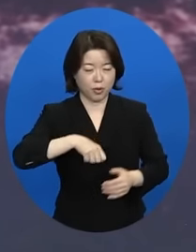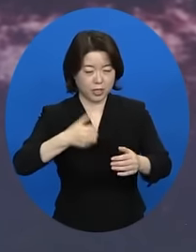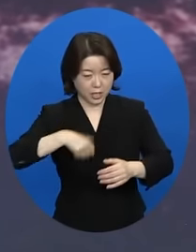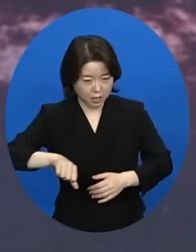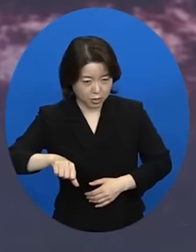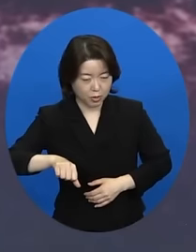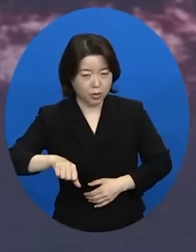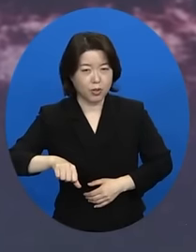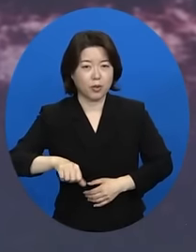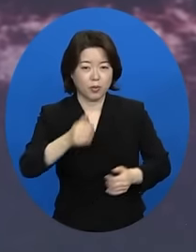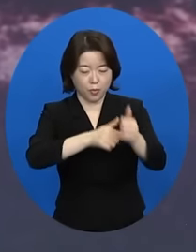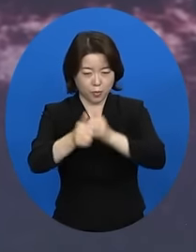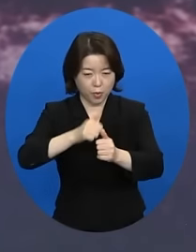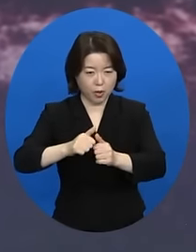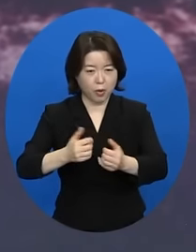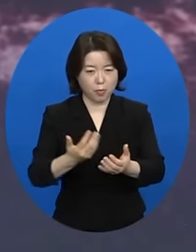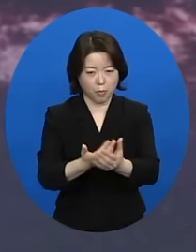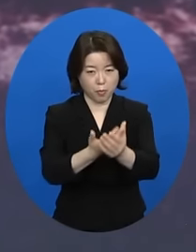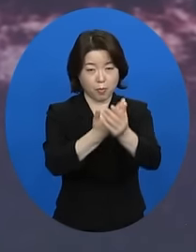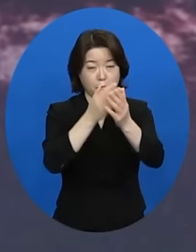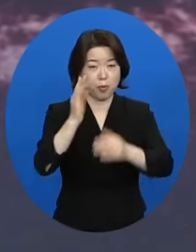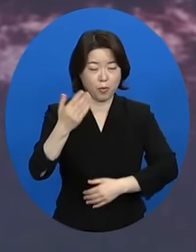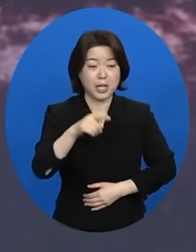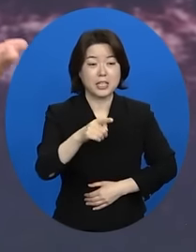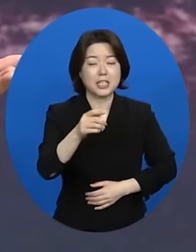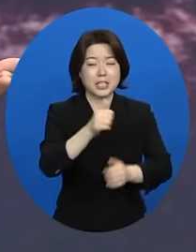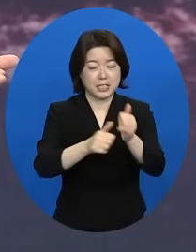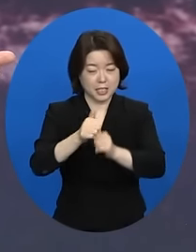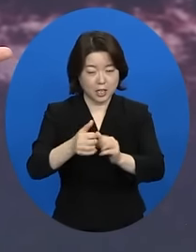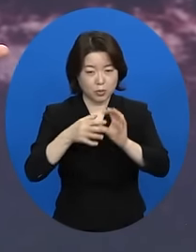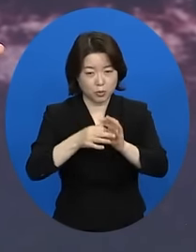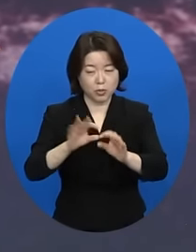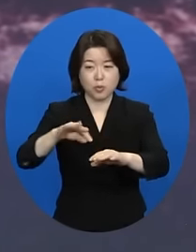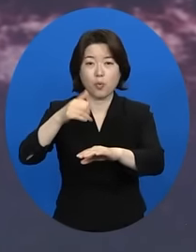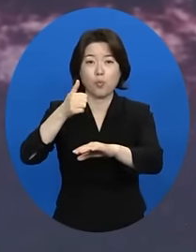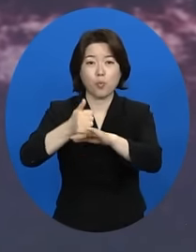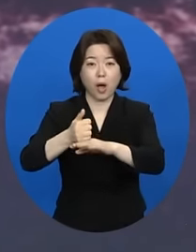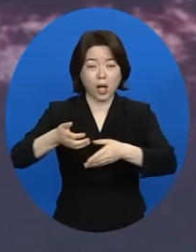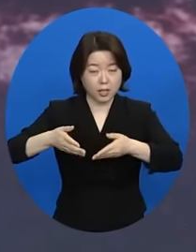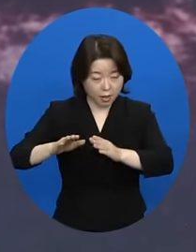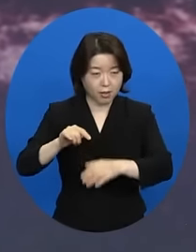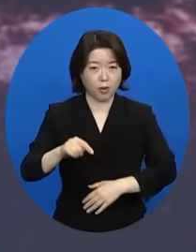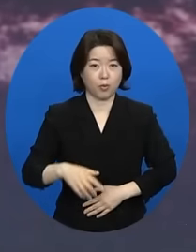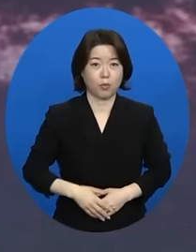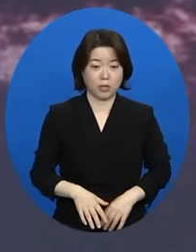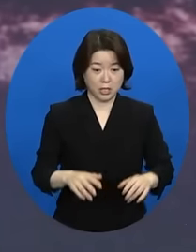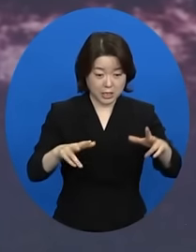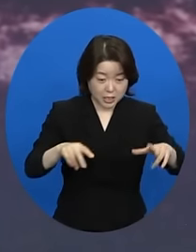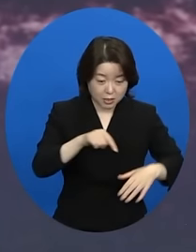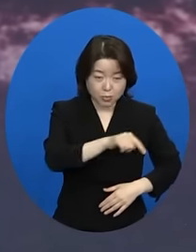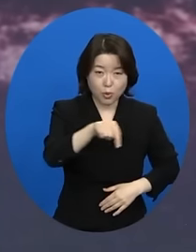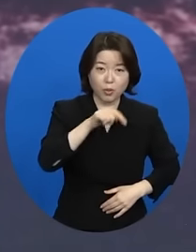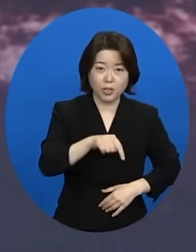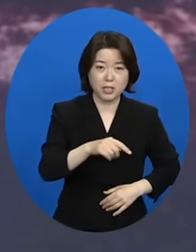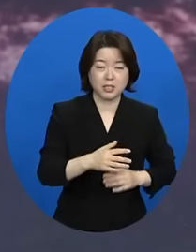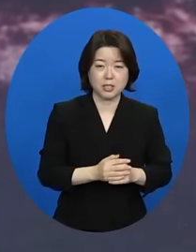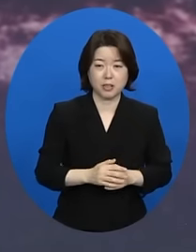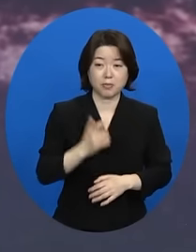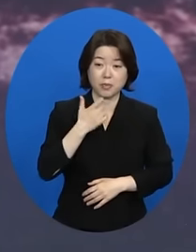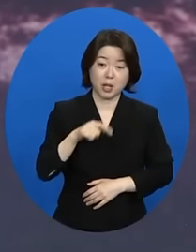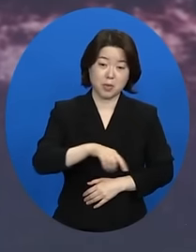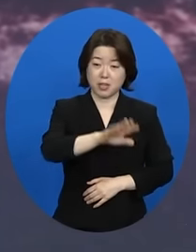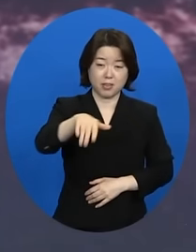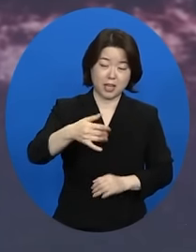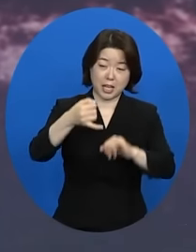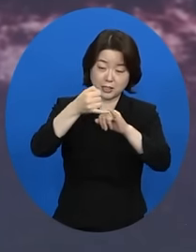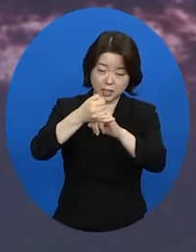인하여서 번성하게 되고 너의 자녀를 통해서 왕들이 나올 지금 세겜에서 이 야곱은 까맣게 그걸